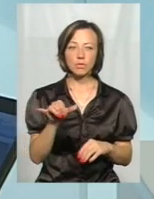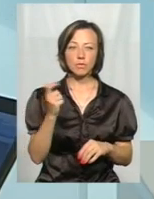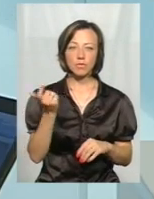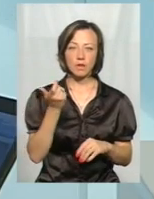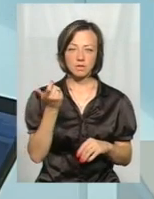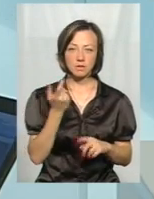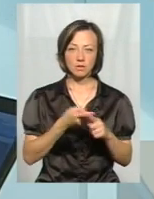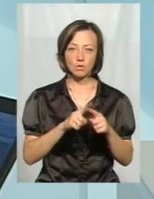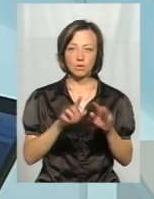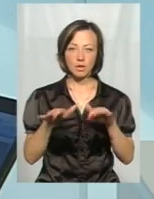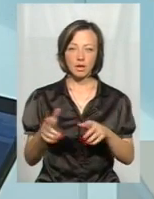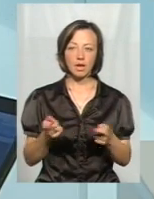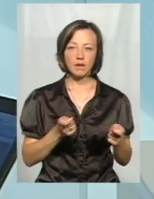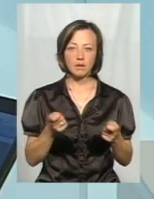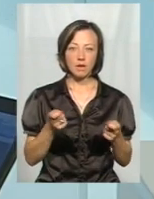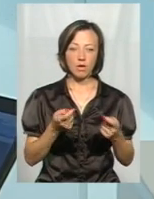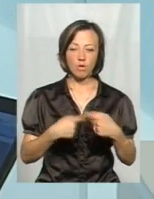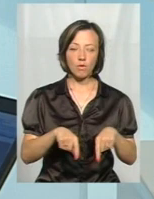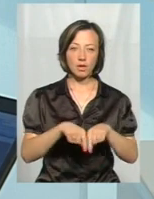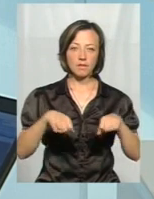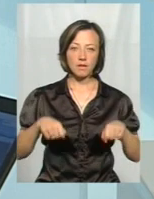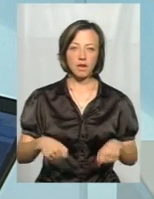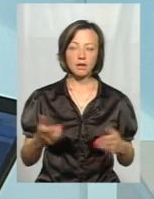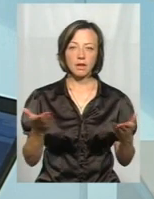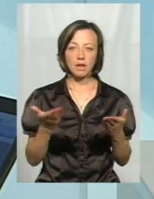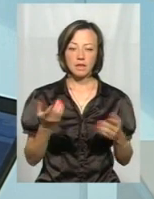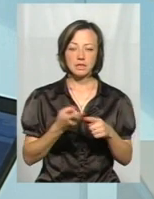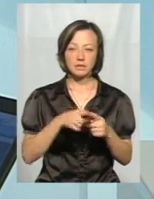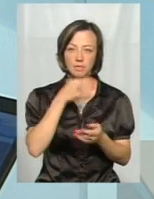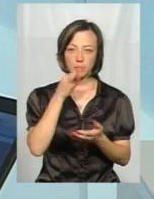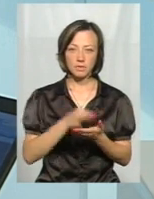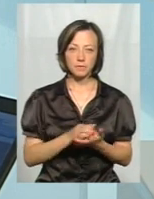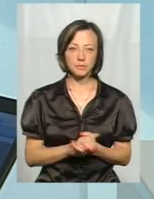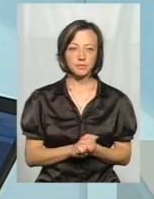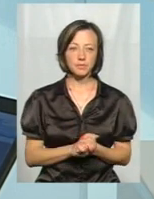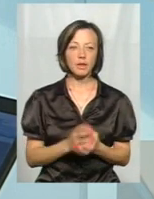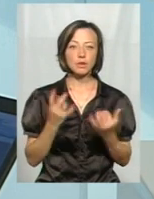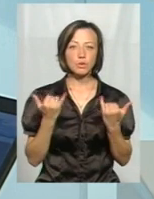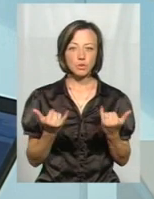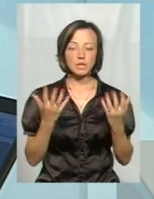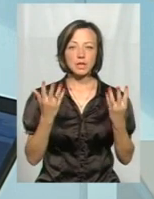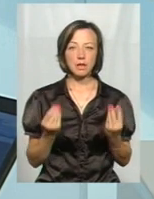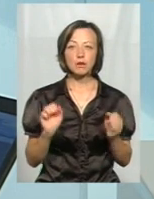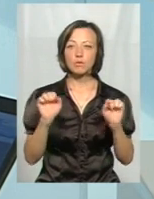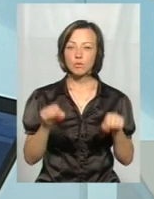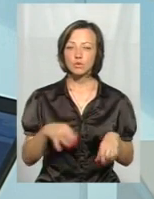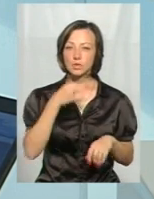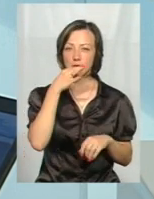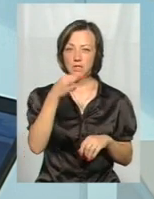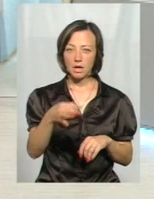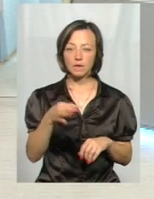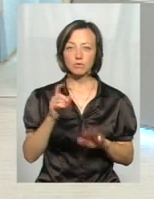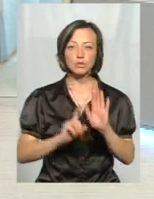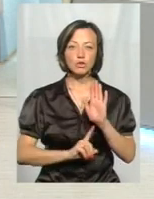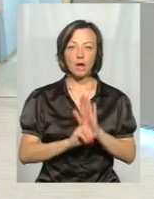балансоутримача або у керівника органів влади, який безпосередньо за це відповідає. На сьогоднішній день я можу сказати, що з